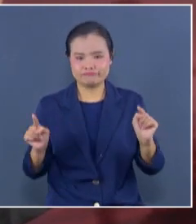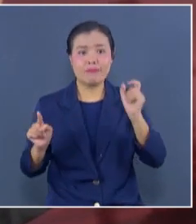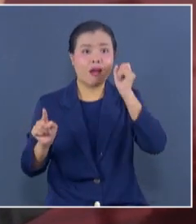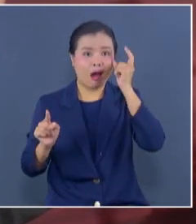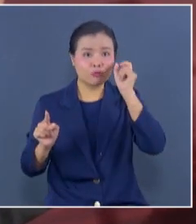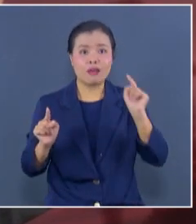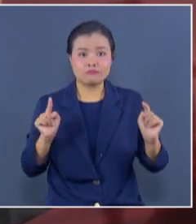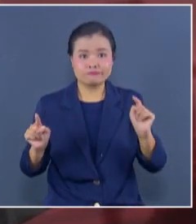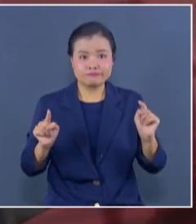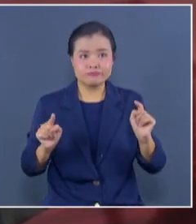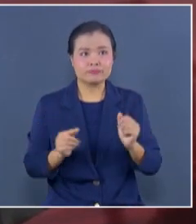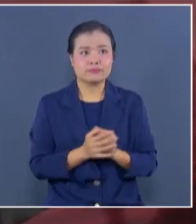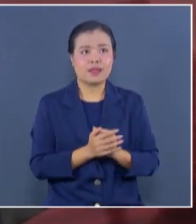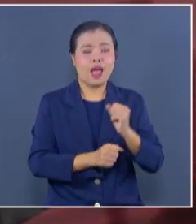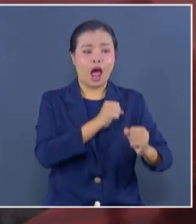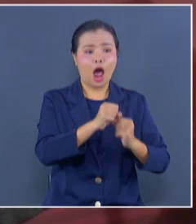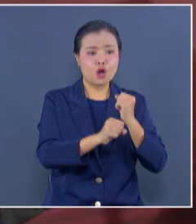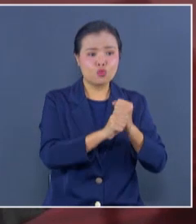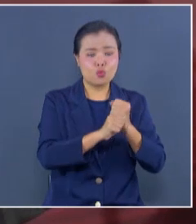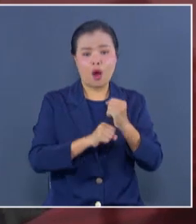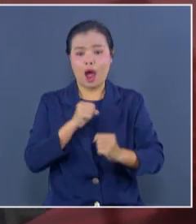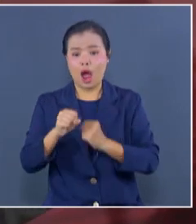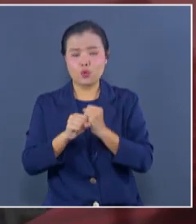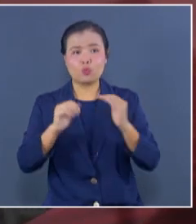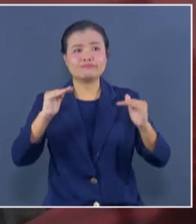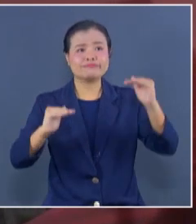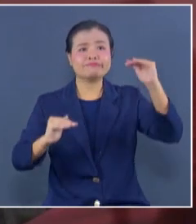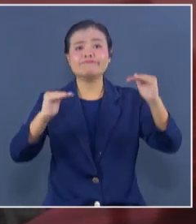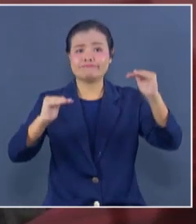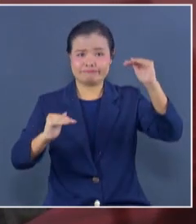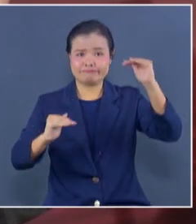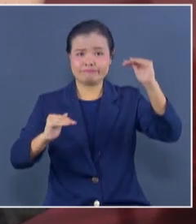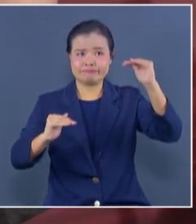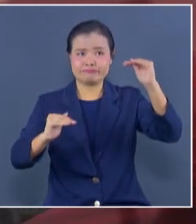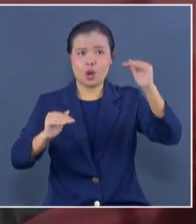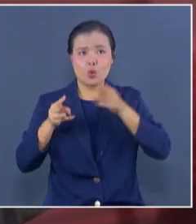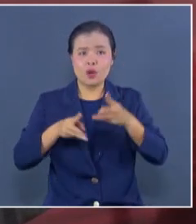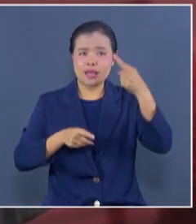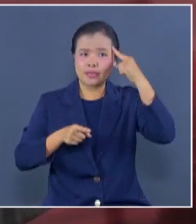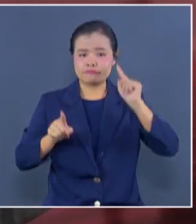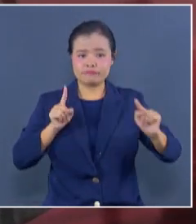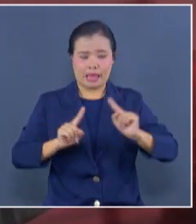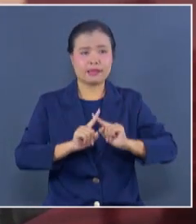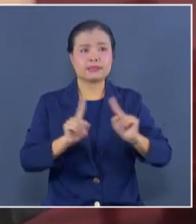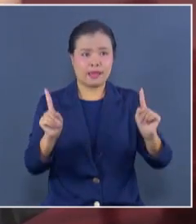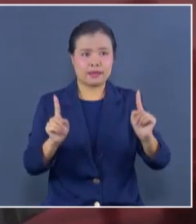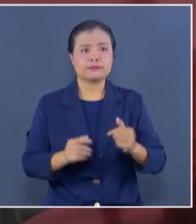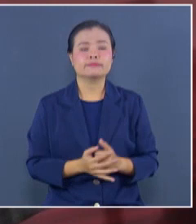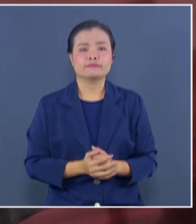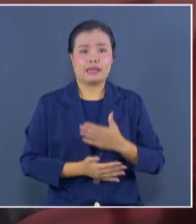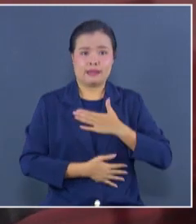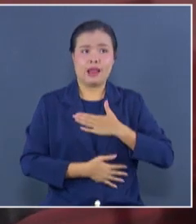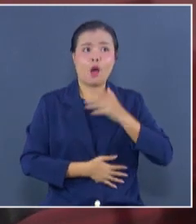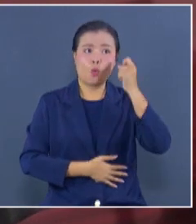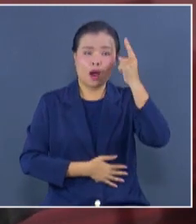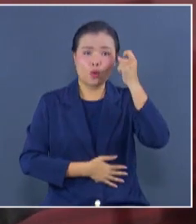ใจทั้งสองคนอาจจะด้วยวัยที่ค่อนข้างที่จะมันต่างกันแล้วมันก็มีมุมมองความคิดแตกต่างกันออกไปอะไรเงี้ยคือเราก็เข้า